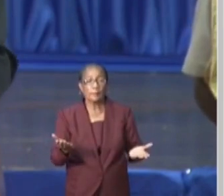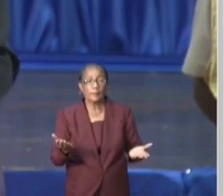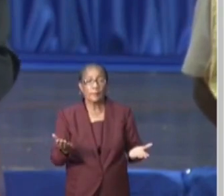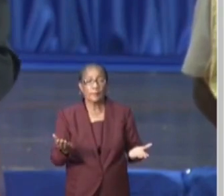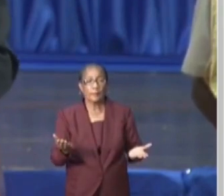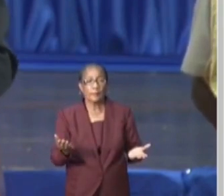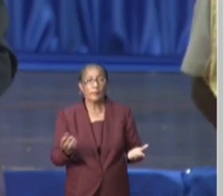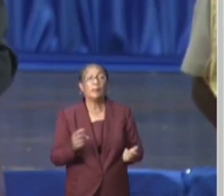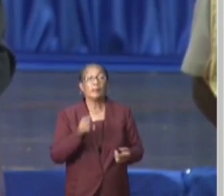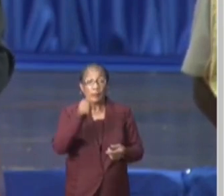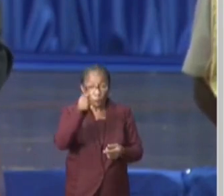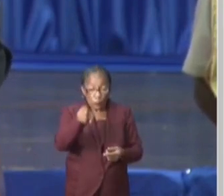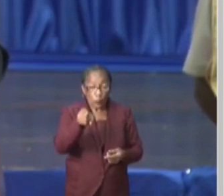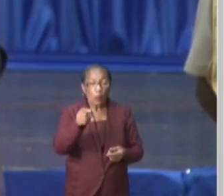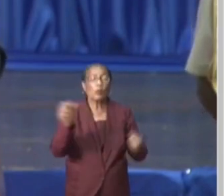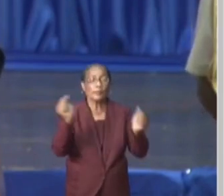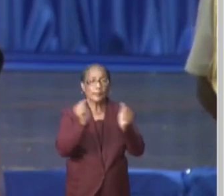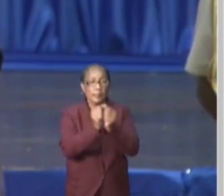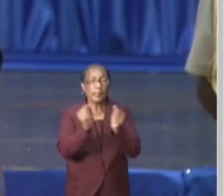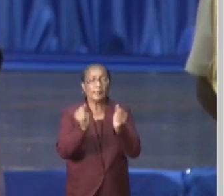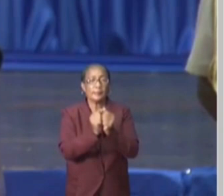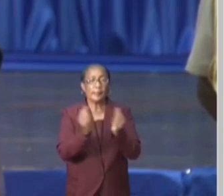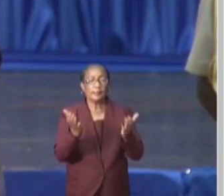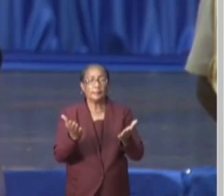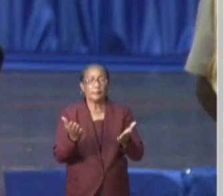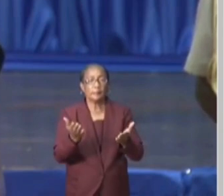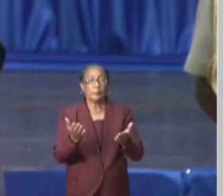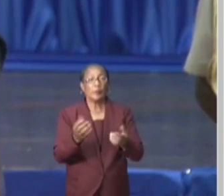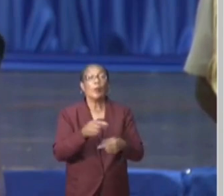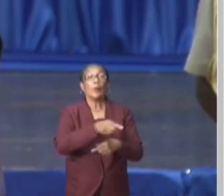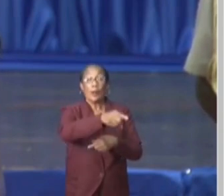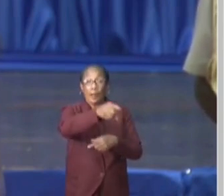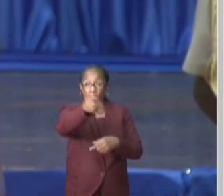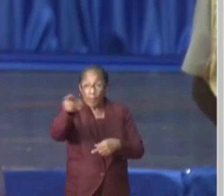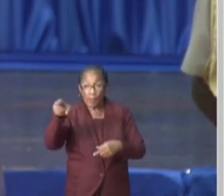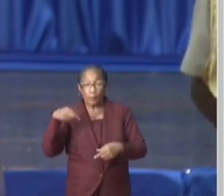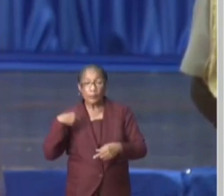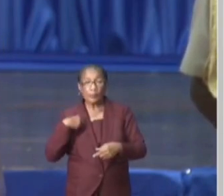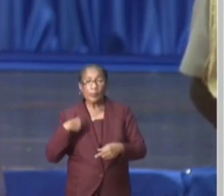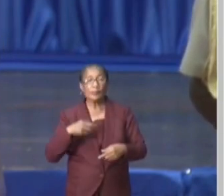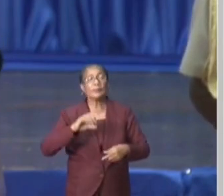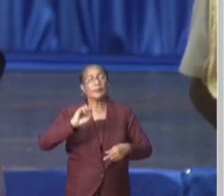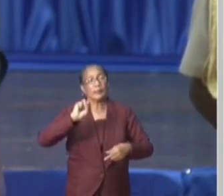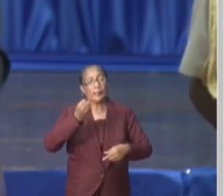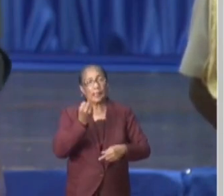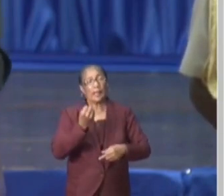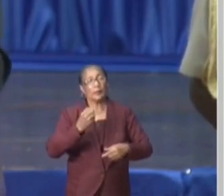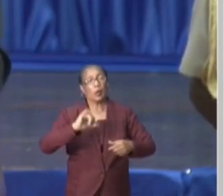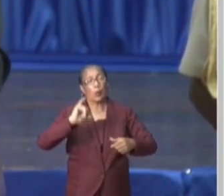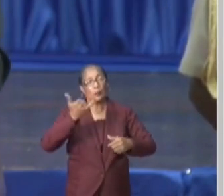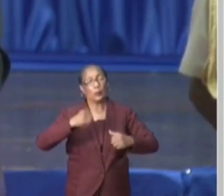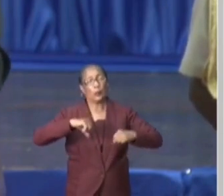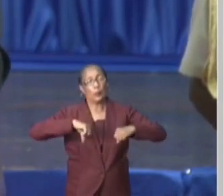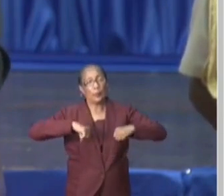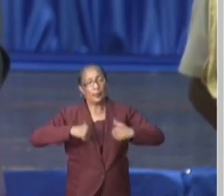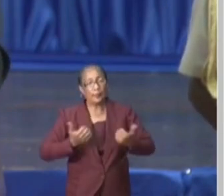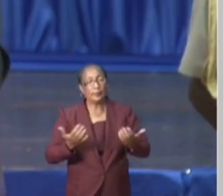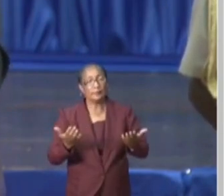zal voor u een jaar zijn waarin u weer in staat zullen zijn om